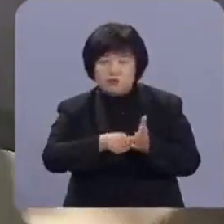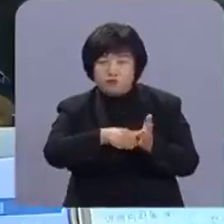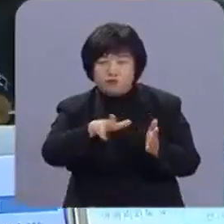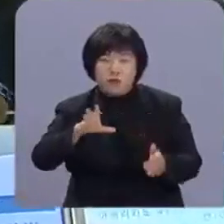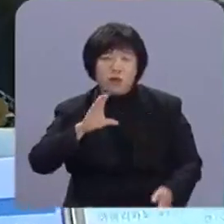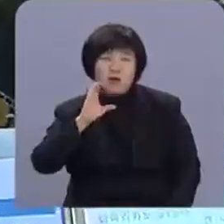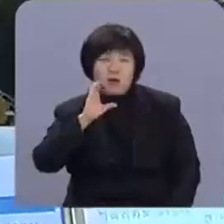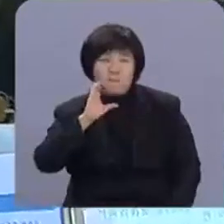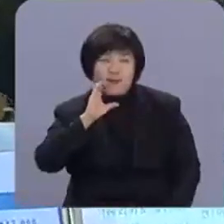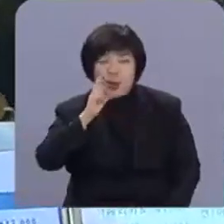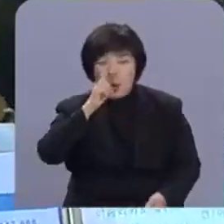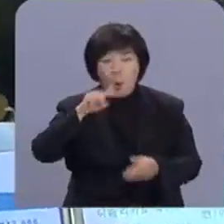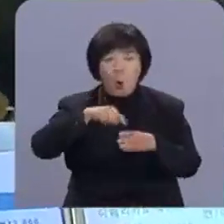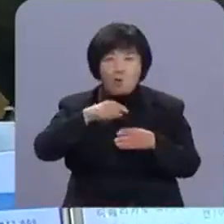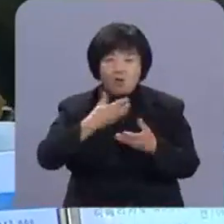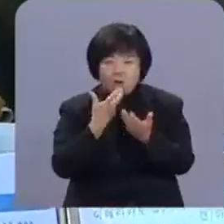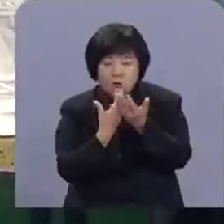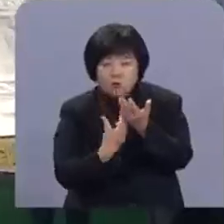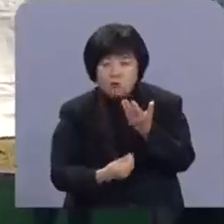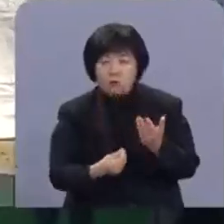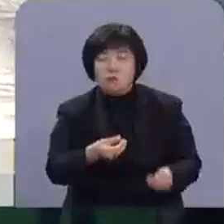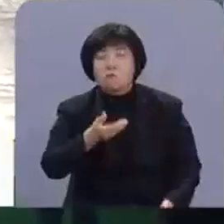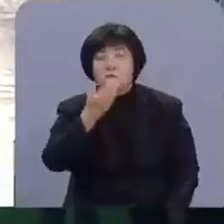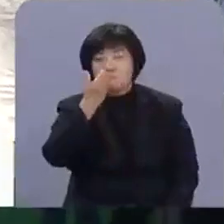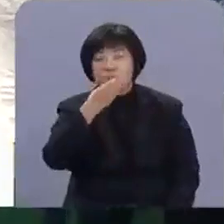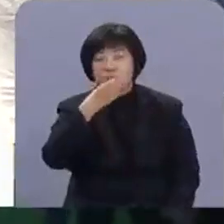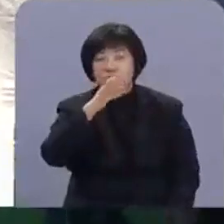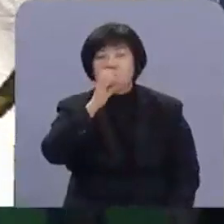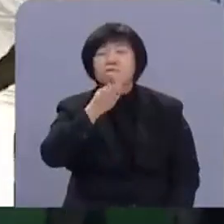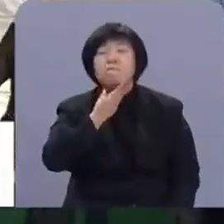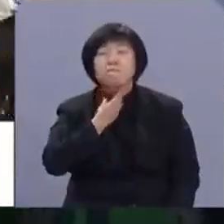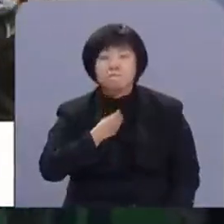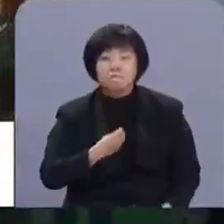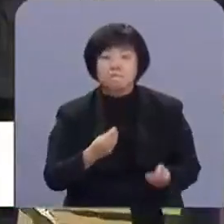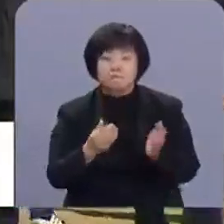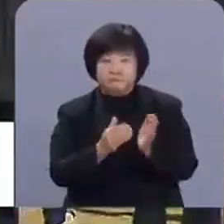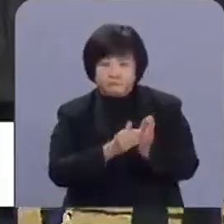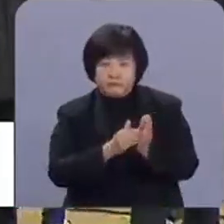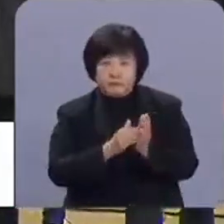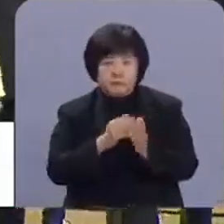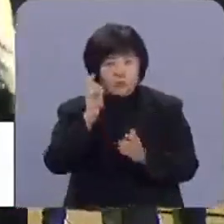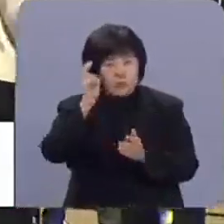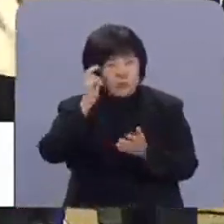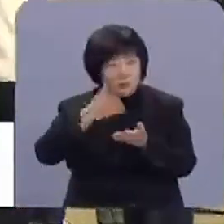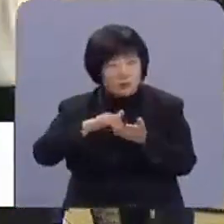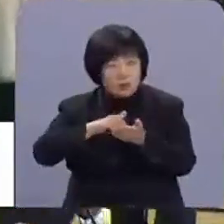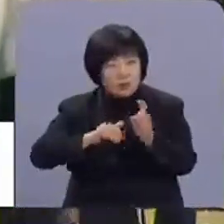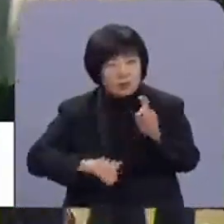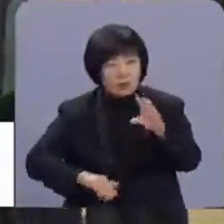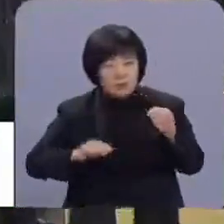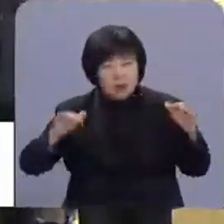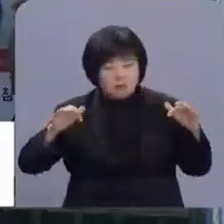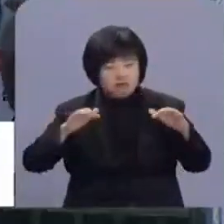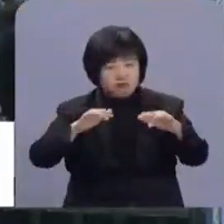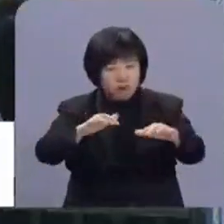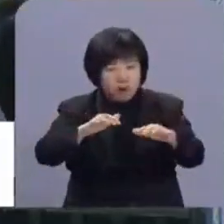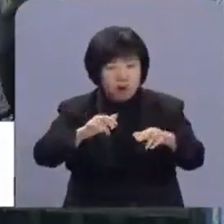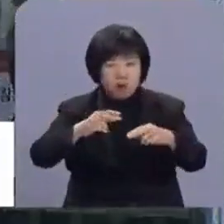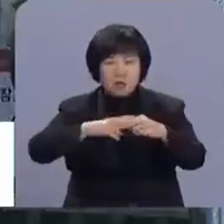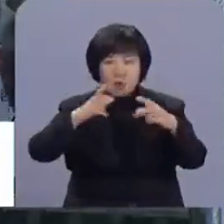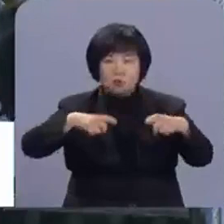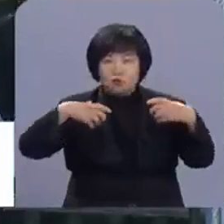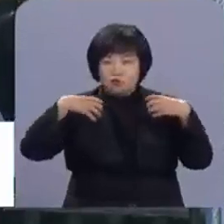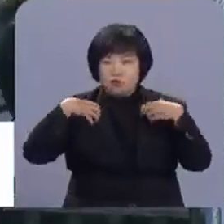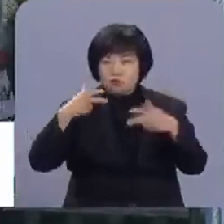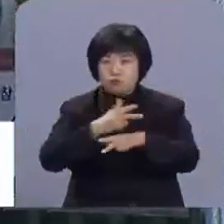함께 맛봅니다. 커피를 주제로 올해 처음 열린 이 축제의 예상 관람객은 10만 명. 영도구청은